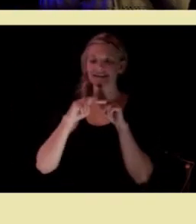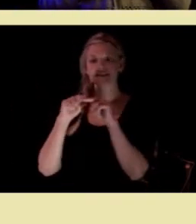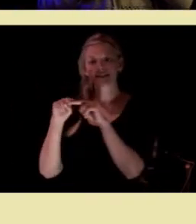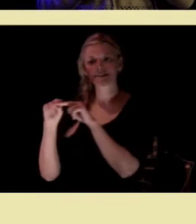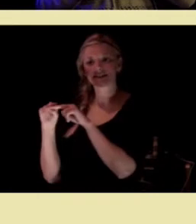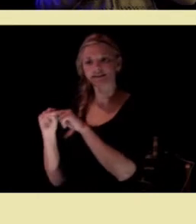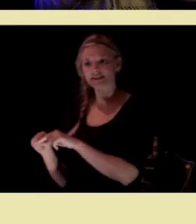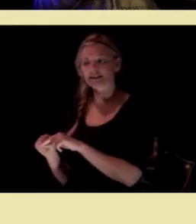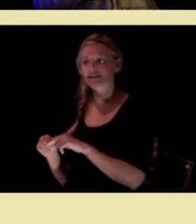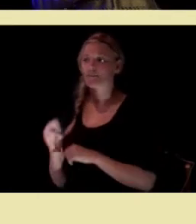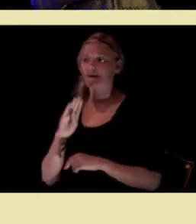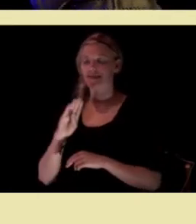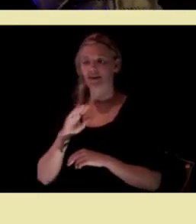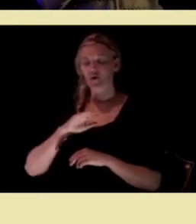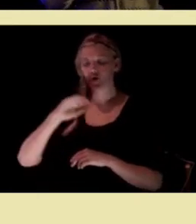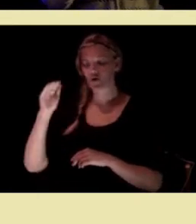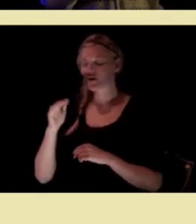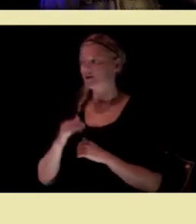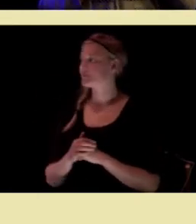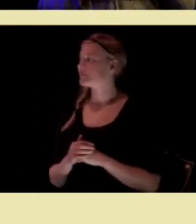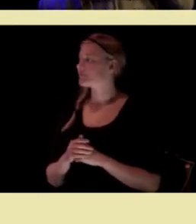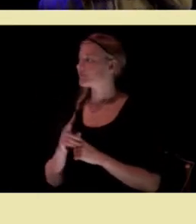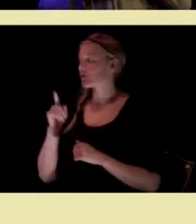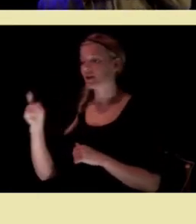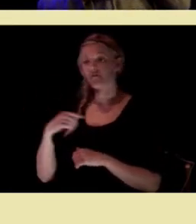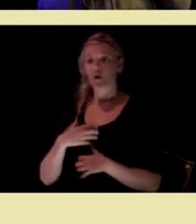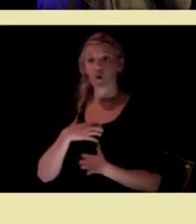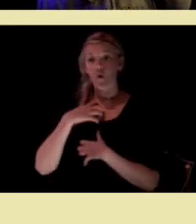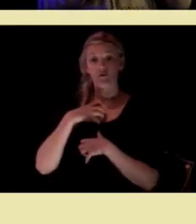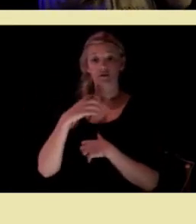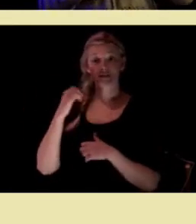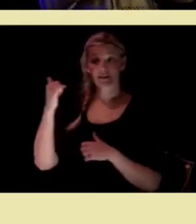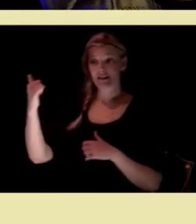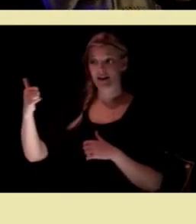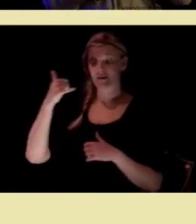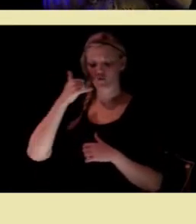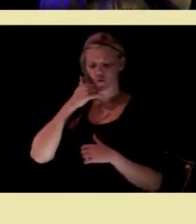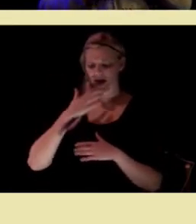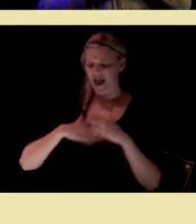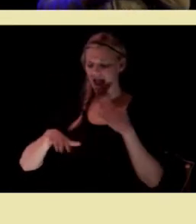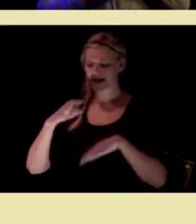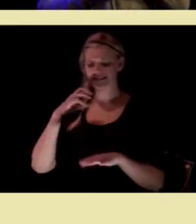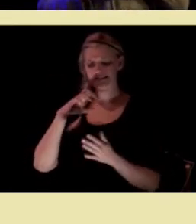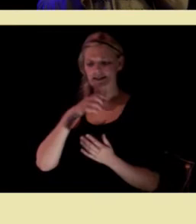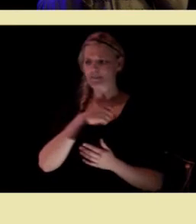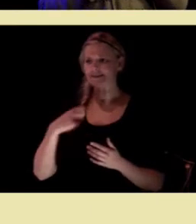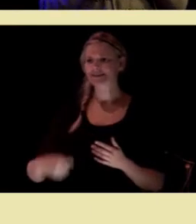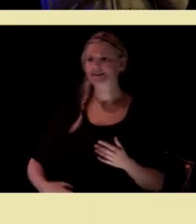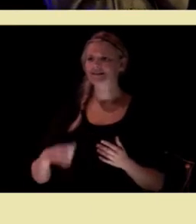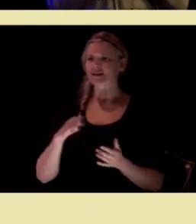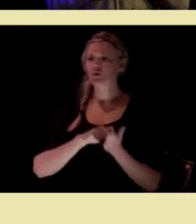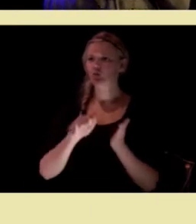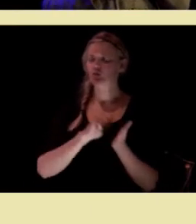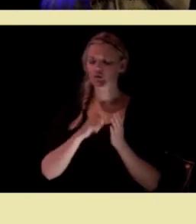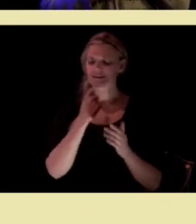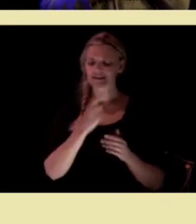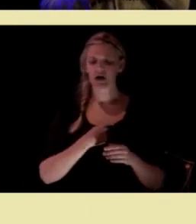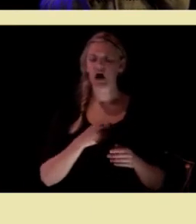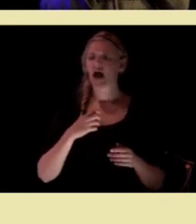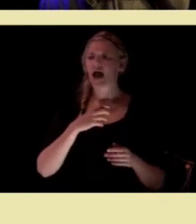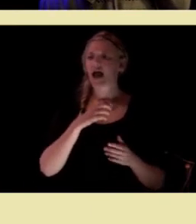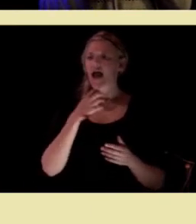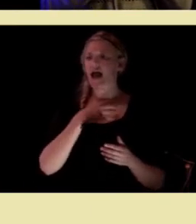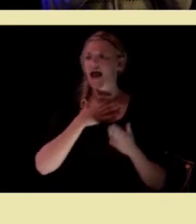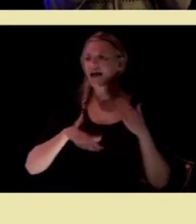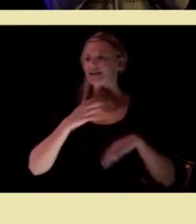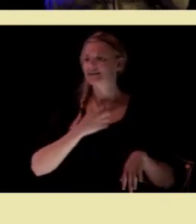Høie. Det var en ganske overraskende telefon å få når helseministerkontoret ringer og sier at helseministeren skal